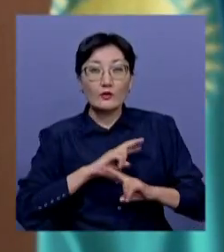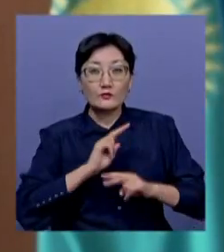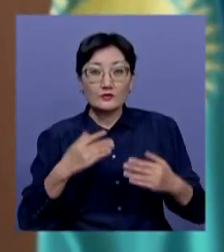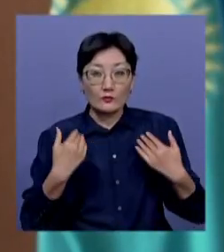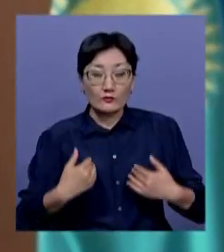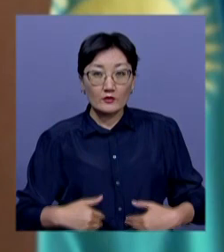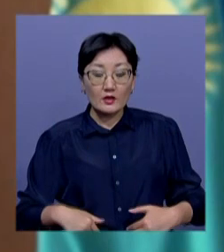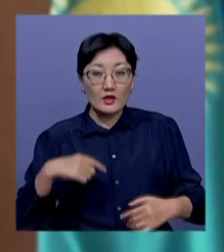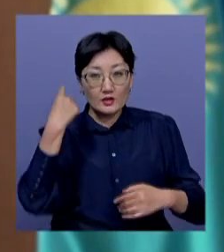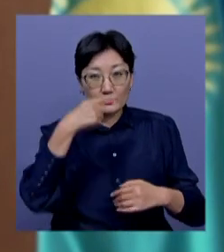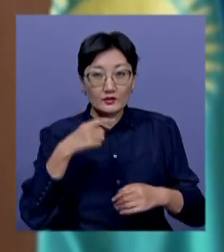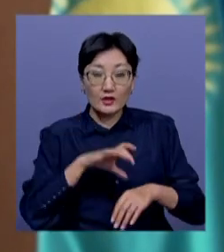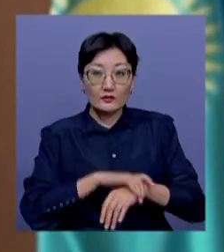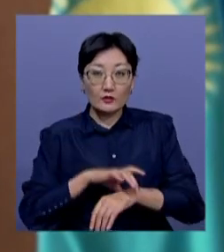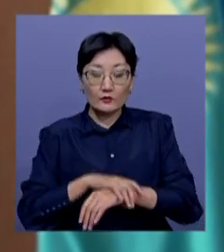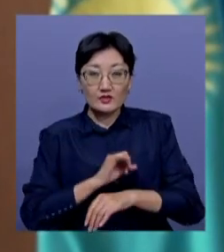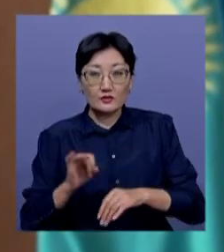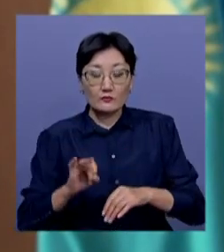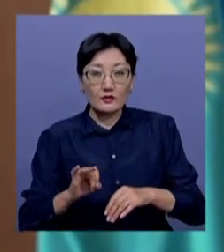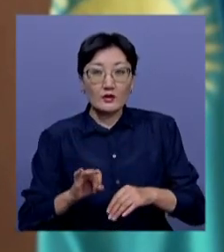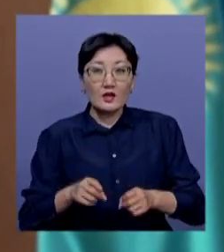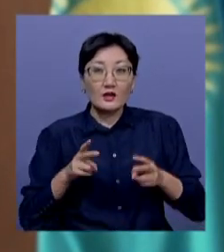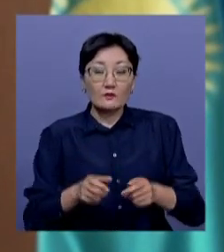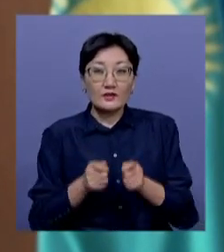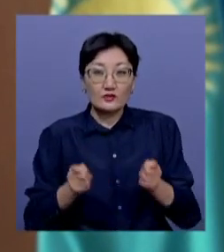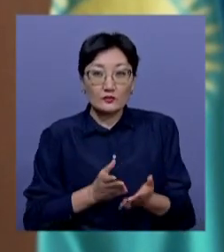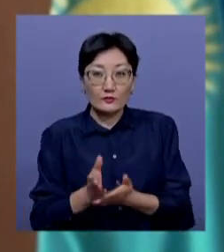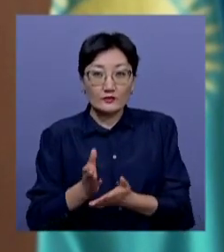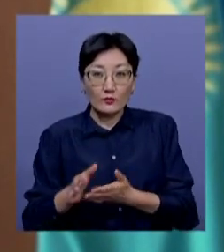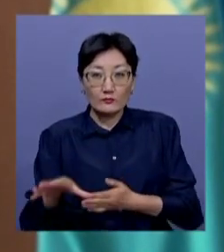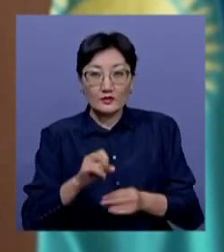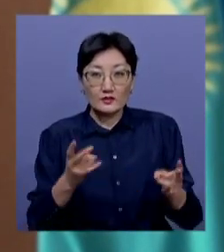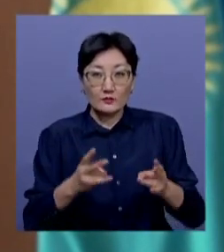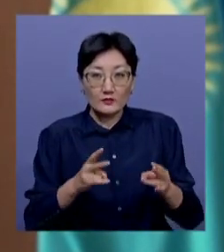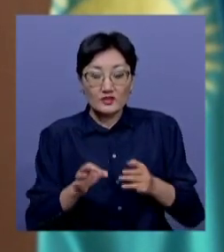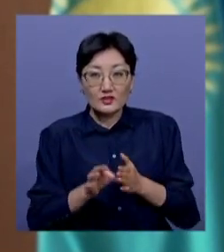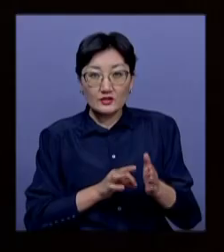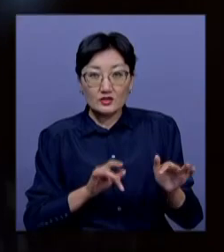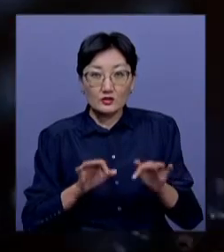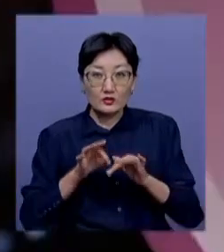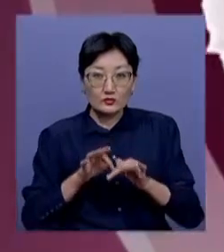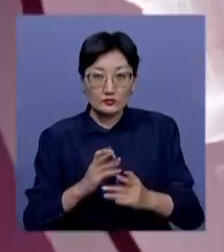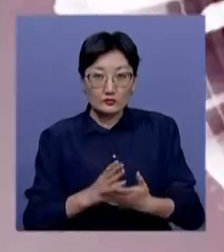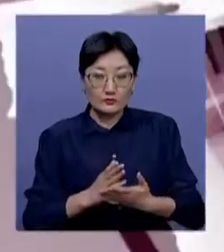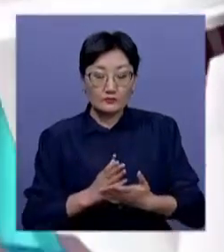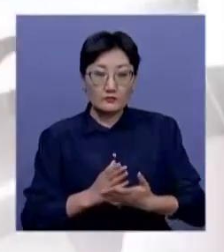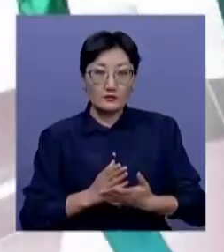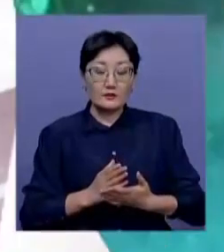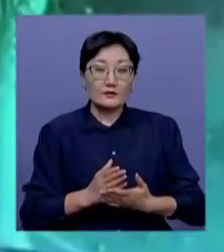жеке басын анықтауға және қылмысты ашуға бағытталған барлық қажетті жедел шаралар жүргізілуде.